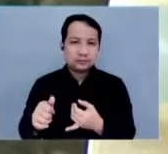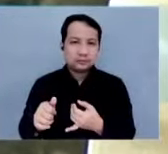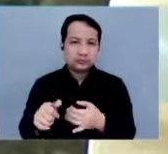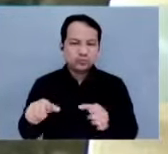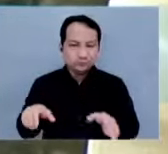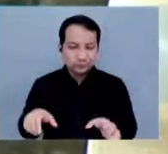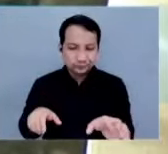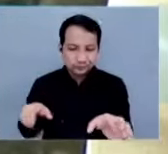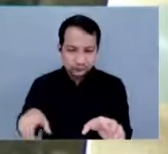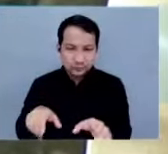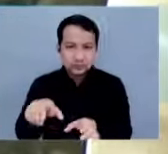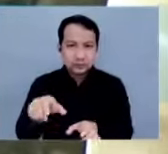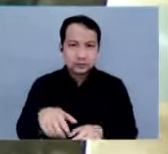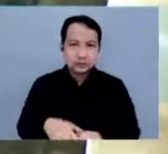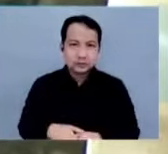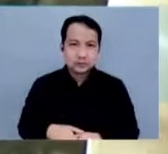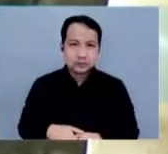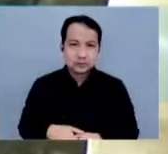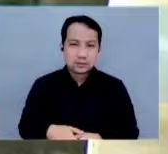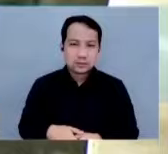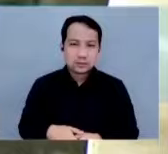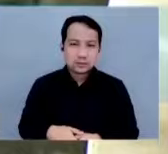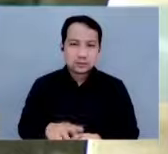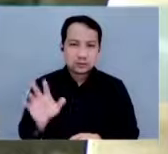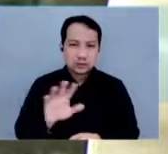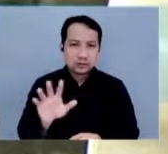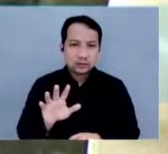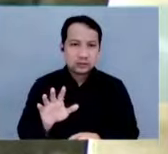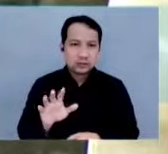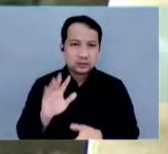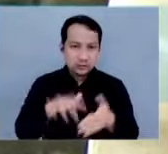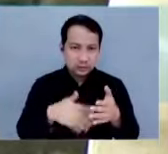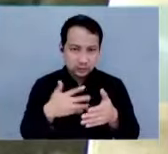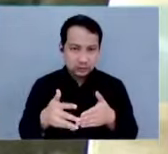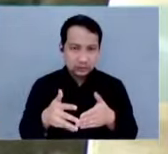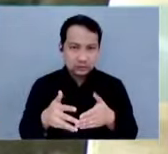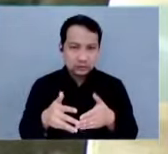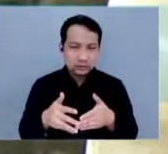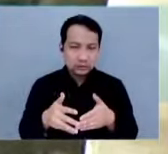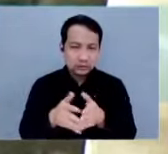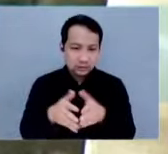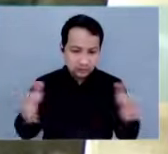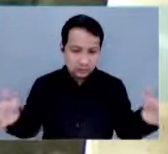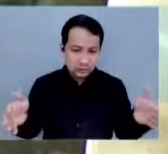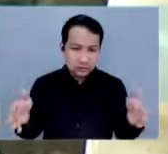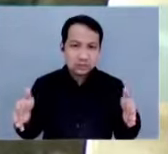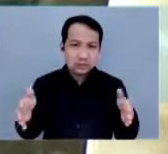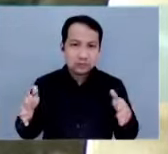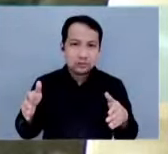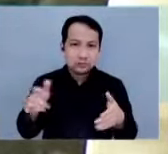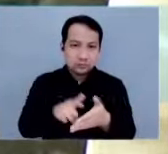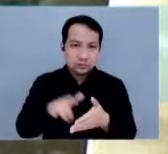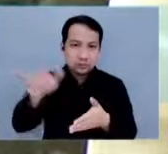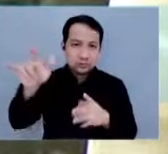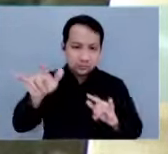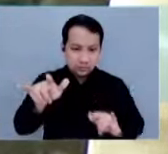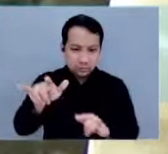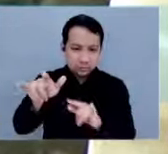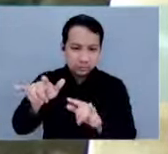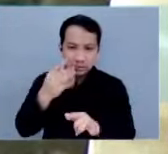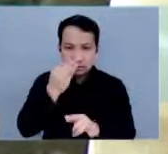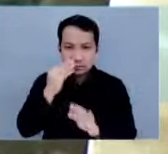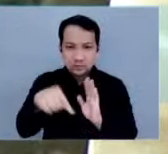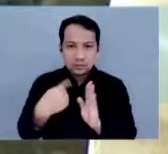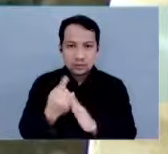na huwag pagsabay-sabayin yung mga wide-body flights all in a few hours. Dapat